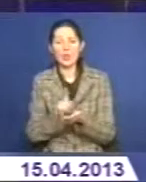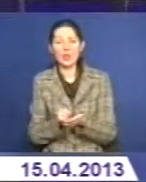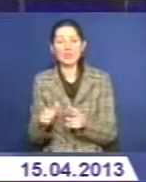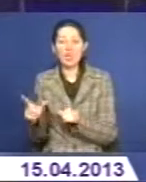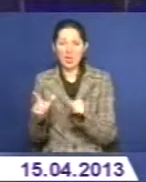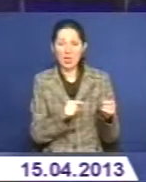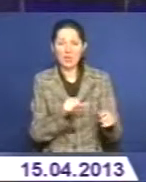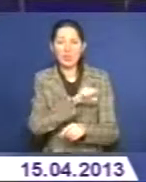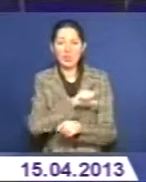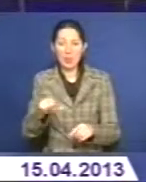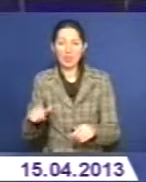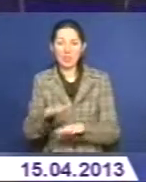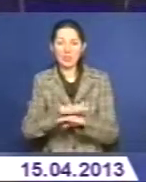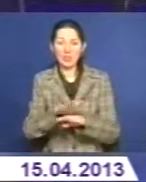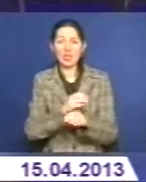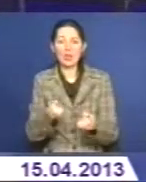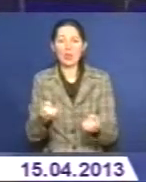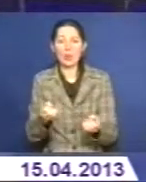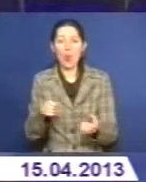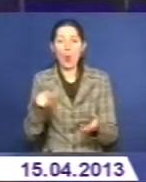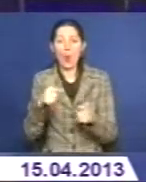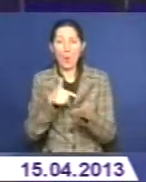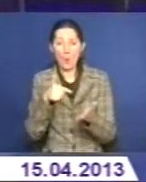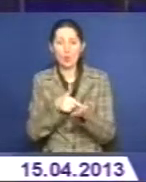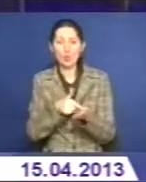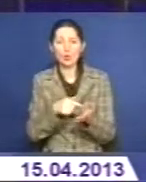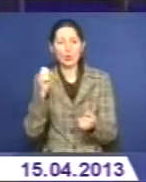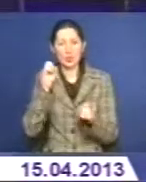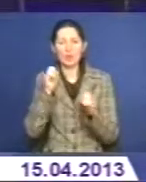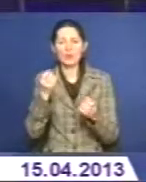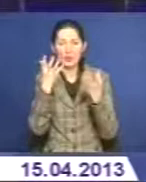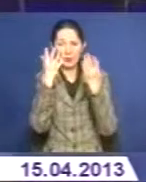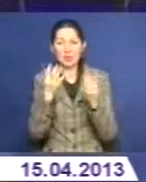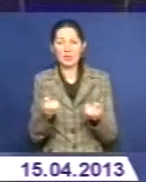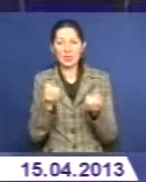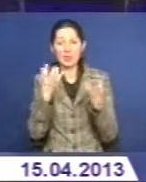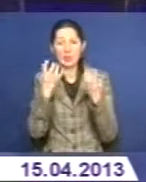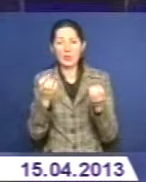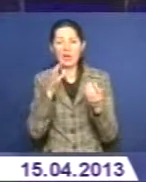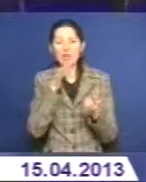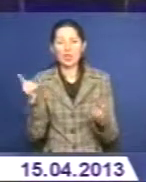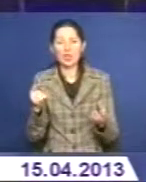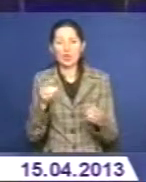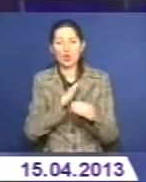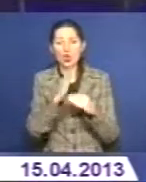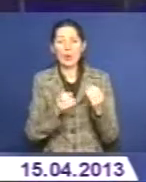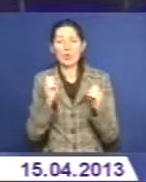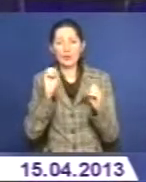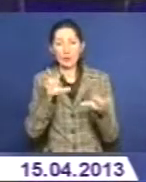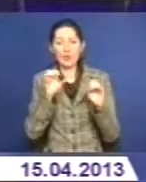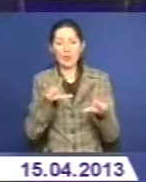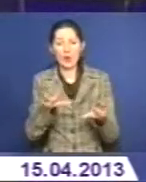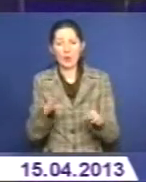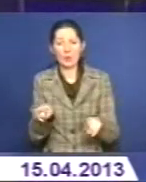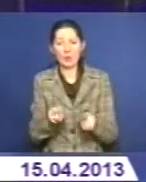населеного пункту у світлий час доби з увімкненими фарами. Також зміни стосуються і технічних засобів регулювання дорожнього руху.